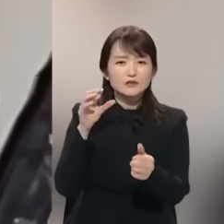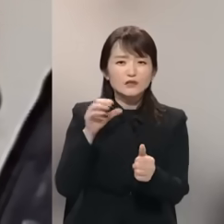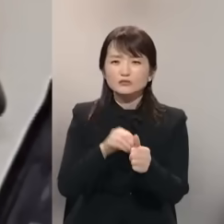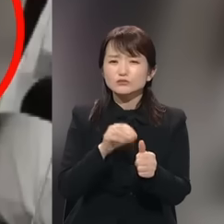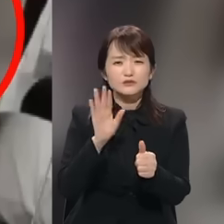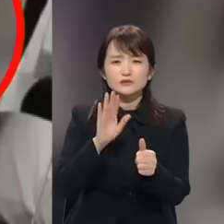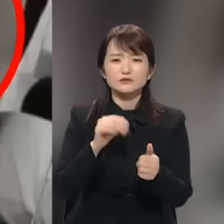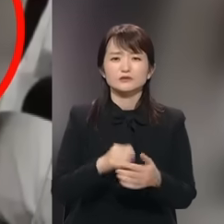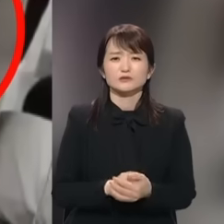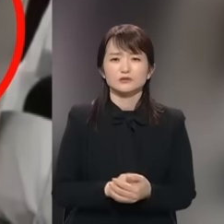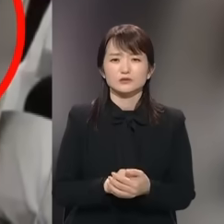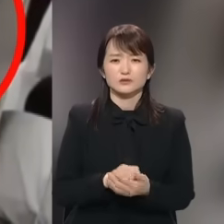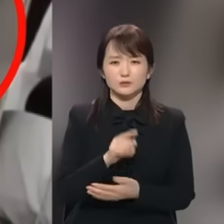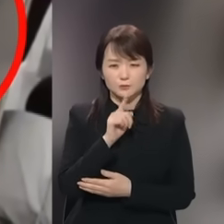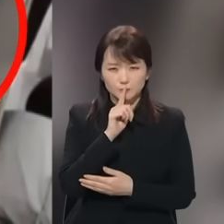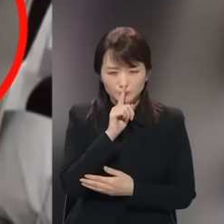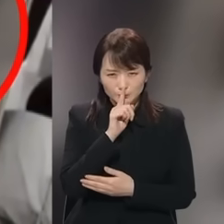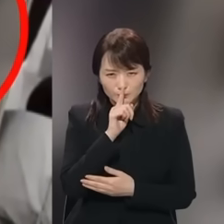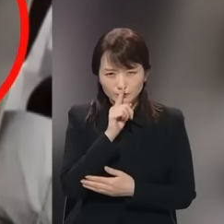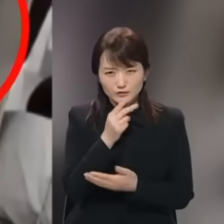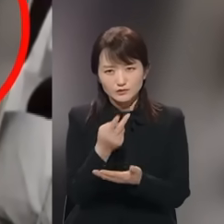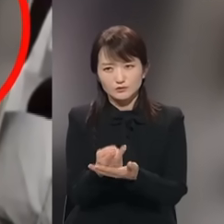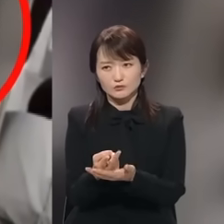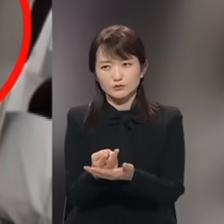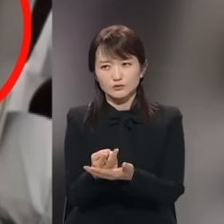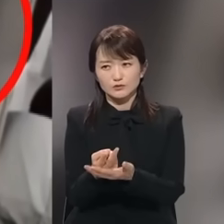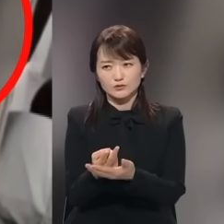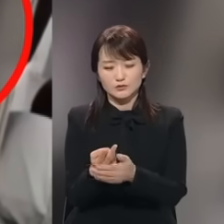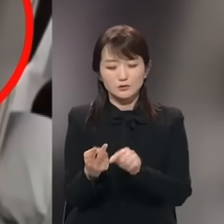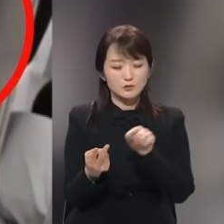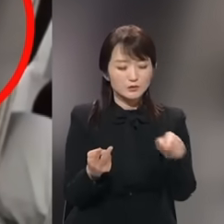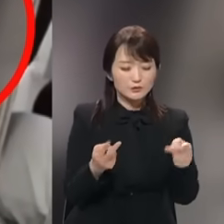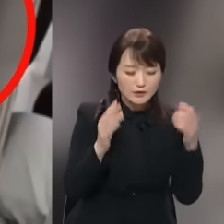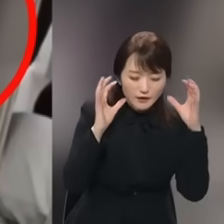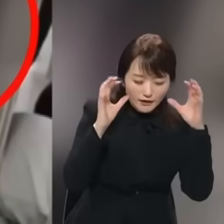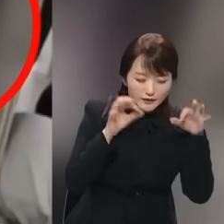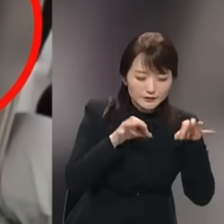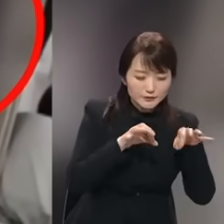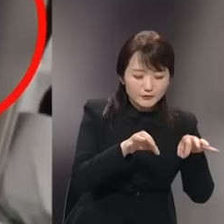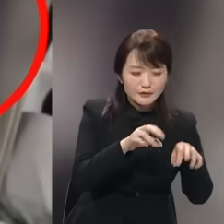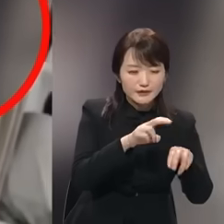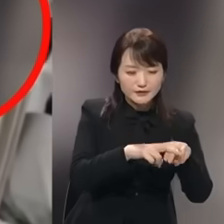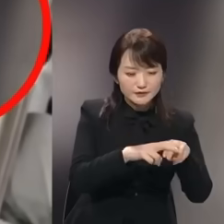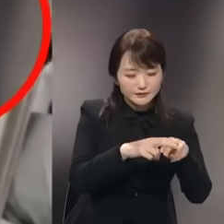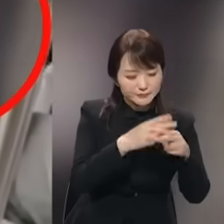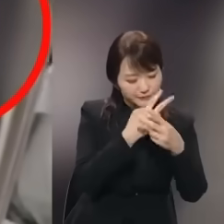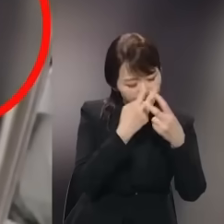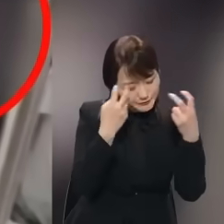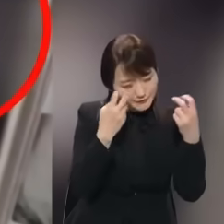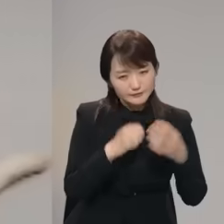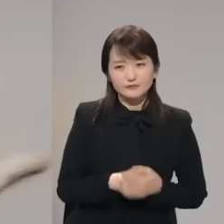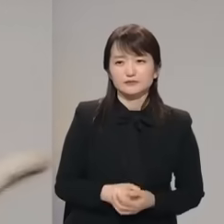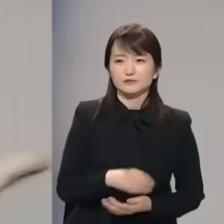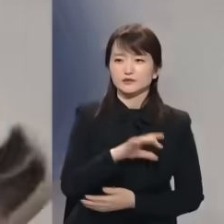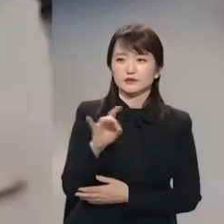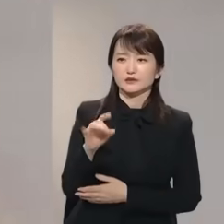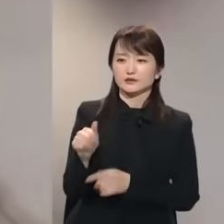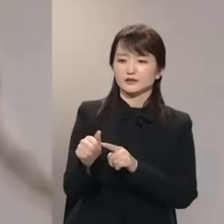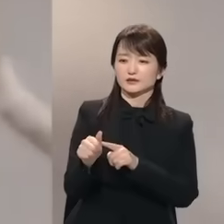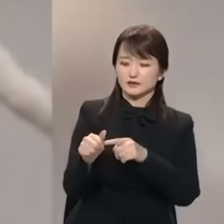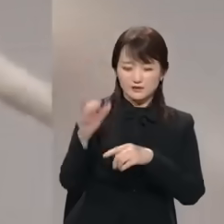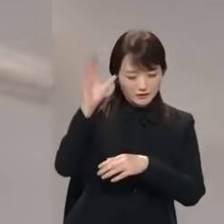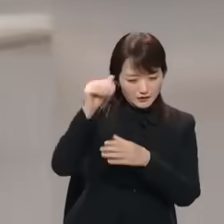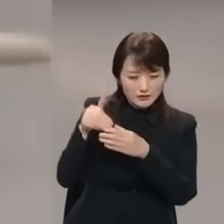싸지도 않고 조용히 사람들 틈에 있죠 그 옆에는 아기도 저렇게 곤이 잠들어 있는데 간혹 어떤 분들이 아뭔 개를 데리고